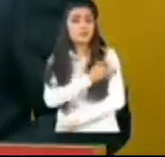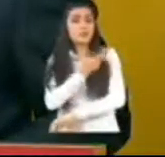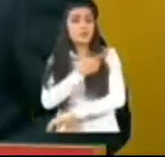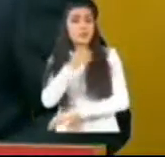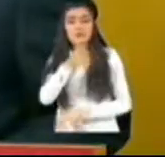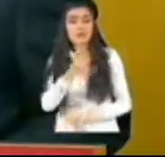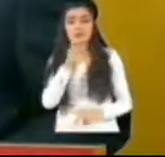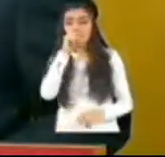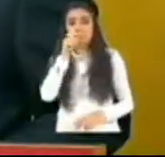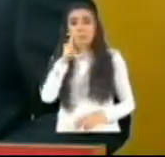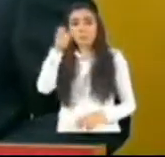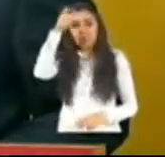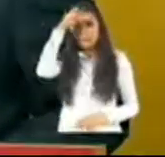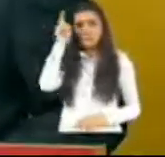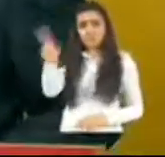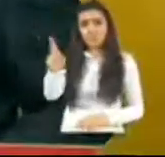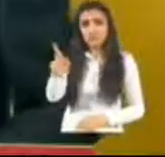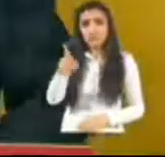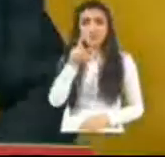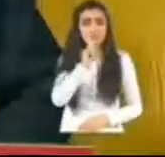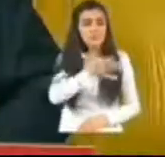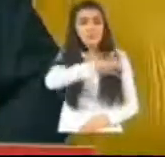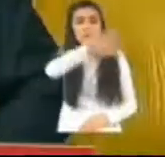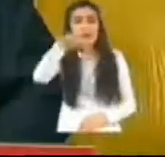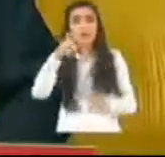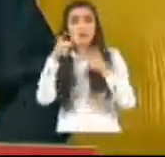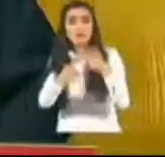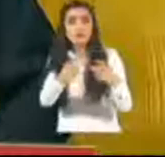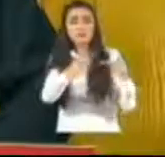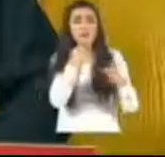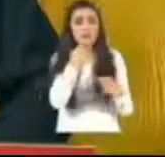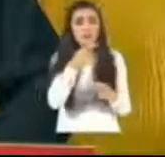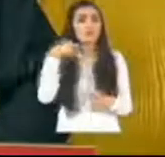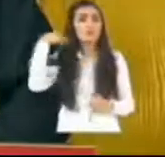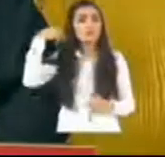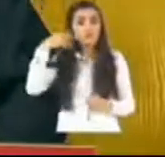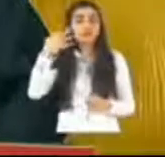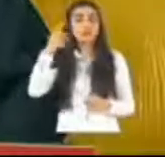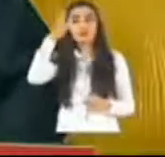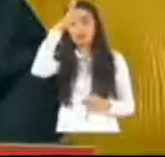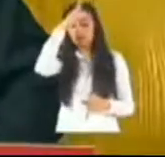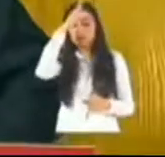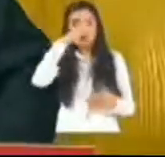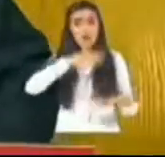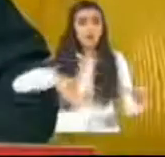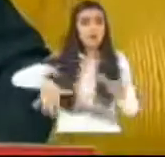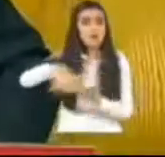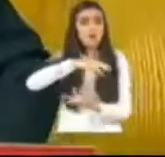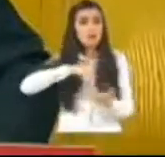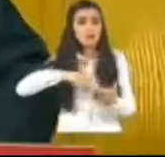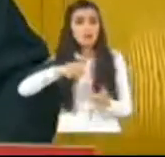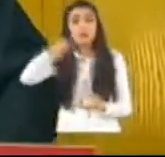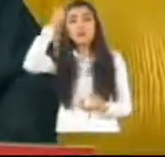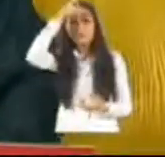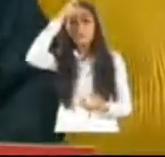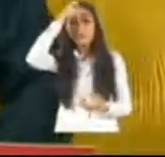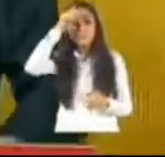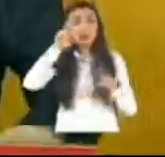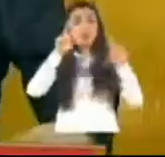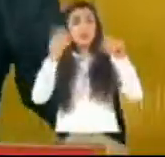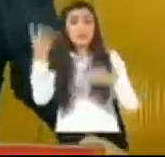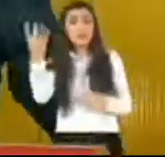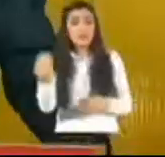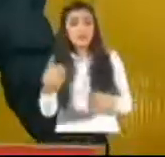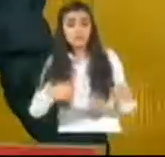ki Türkiye'dir. Tehdit her yerdedir. Suriye ve Irak'ta süren kaosun Türkiye'ye tam